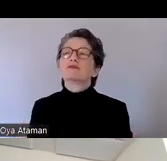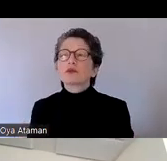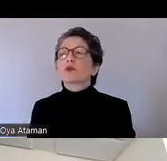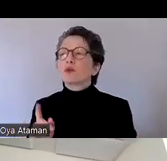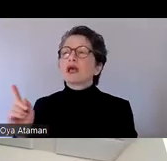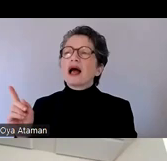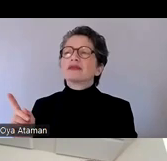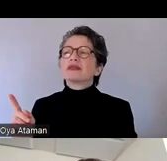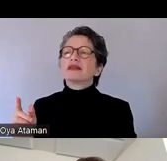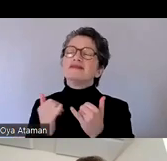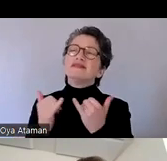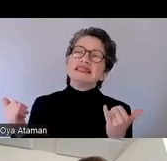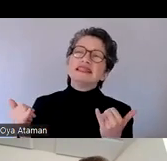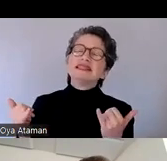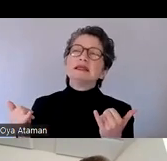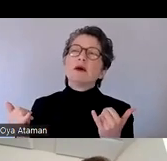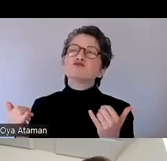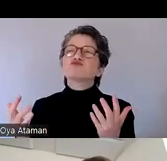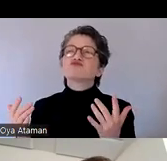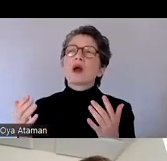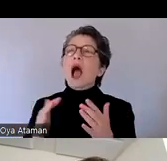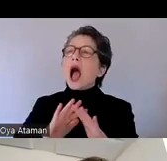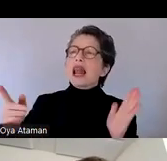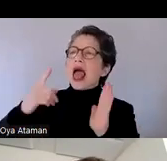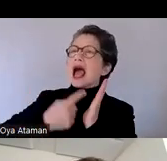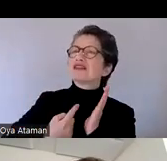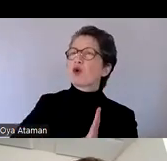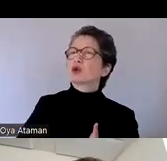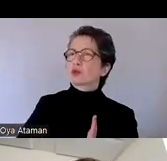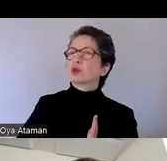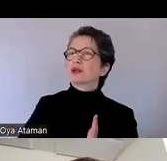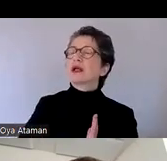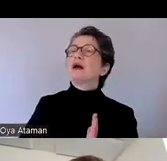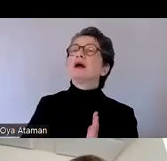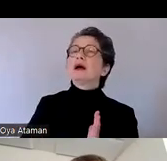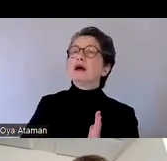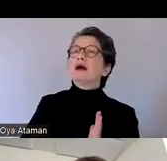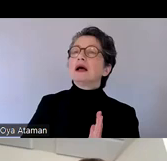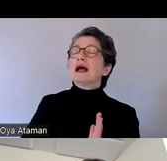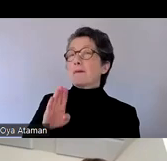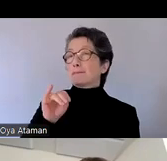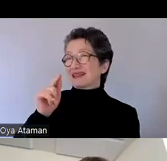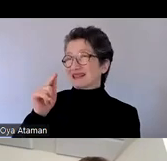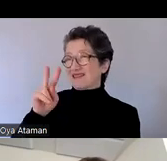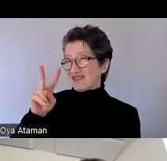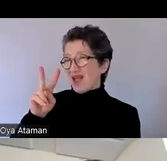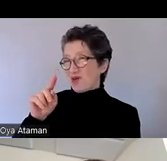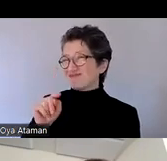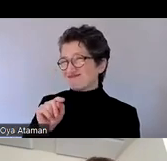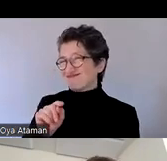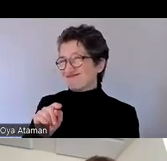dann tatsächlich auch alle Anforderungen abgedeckt sind. Also BitV-Test ist ja unser